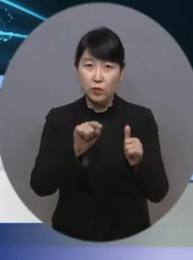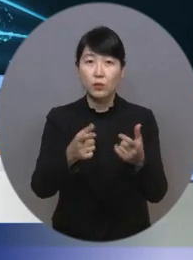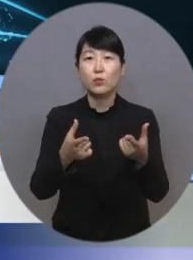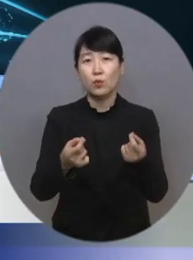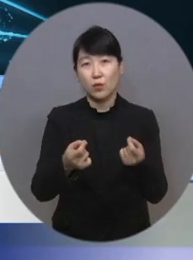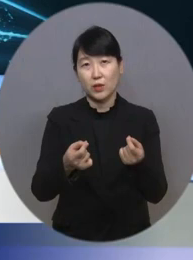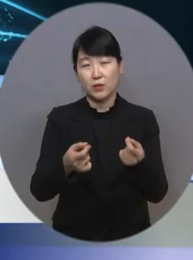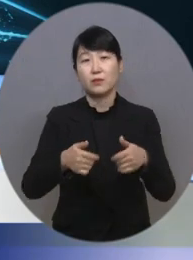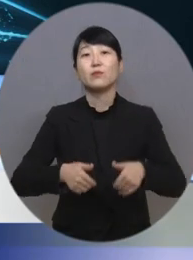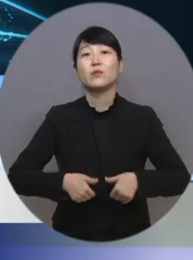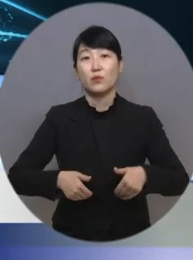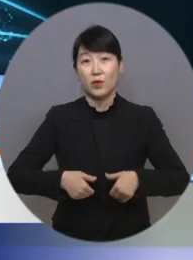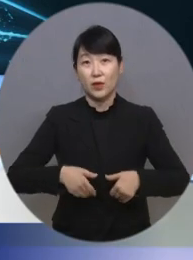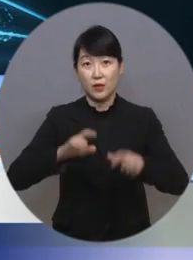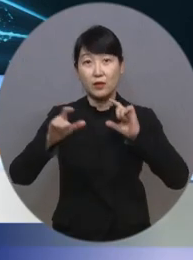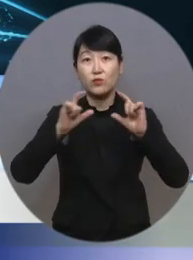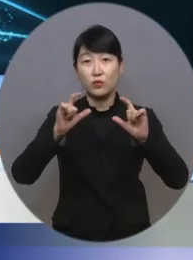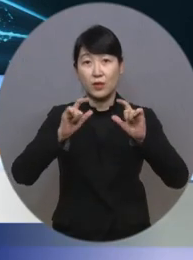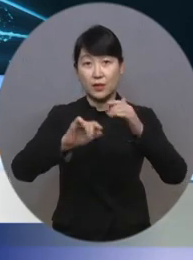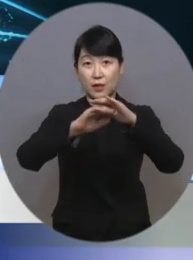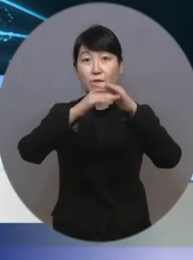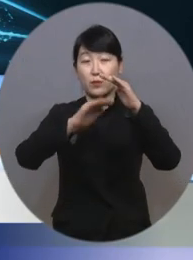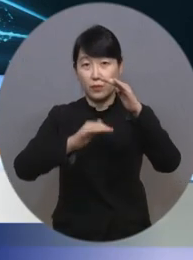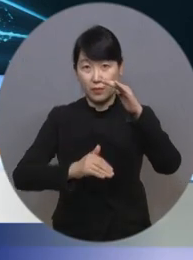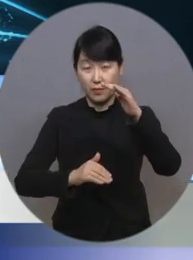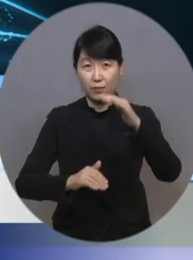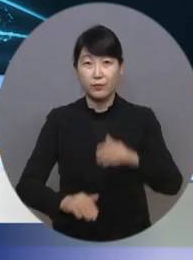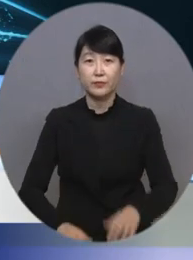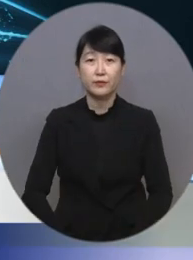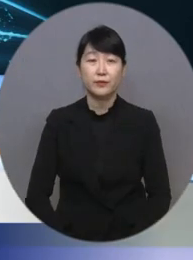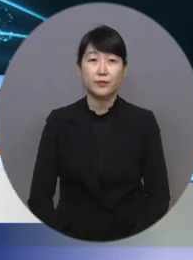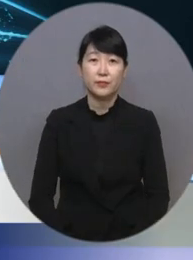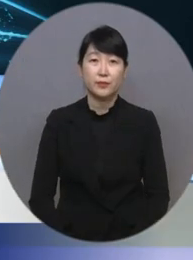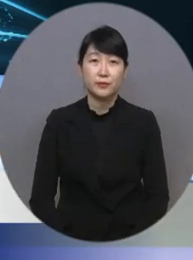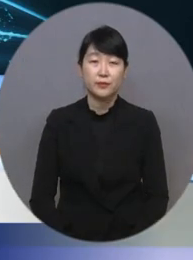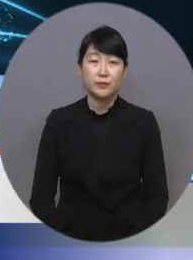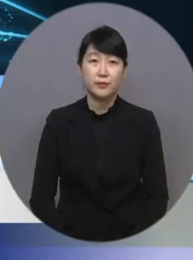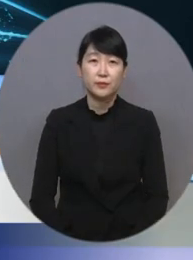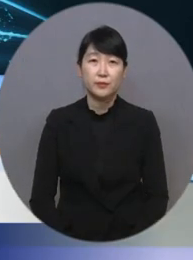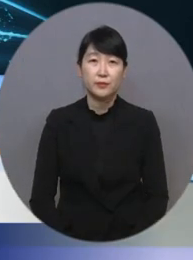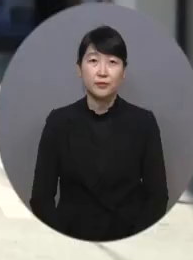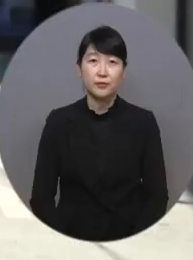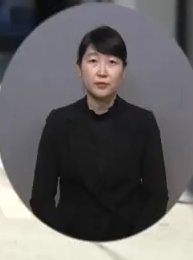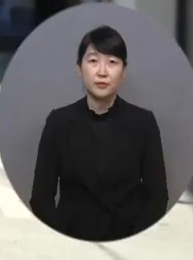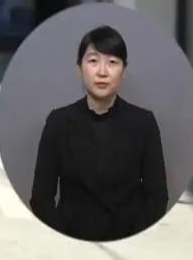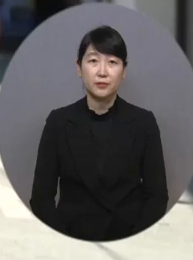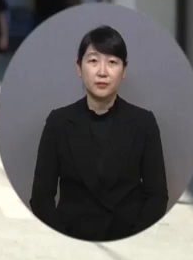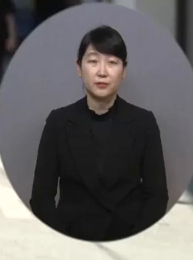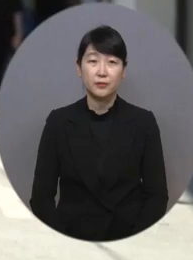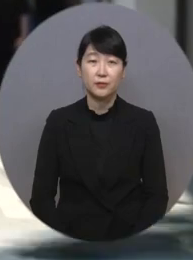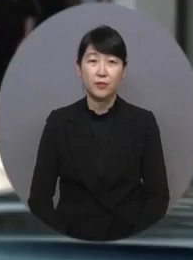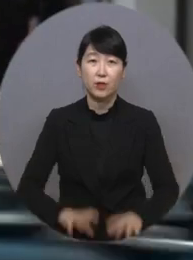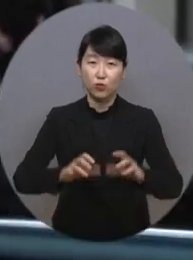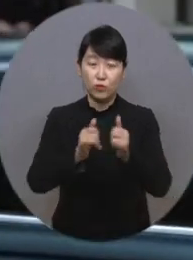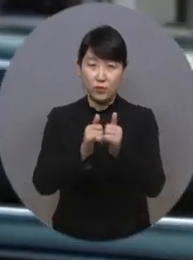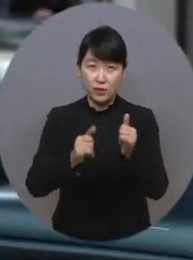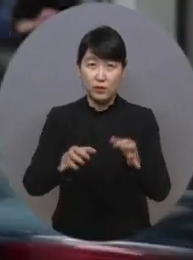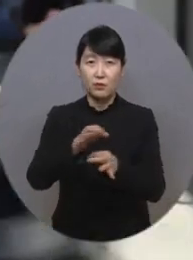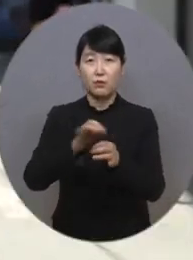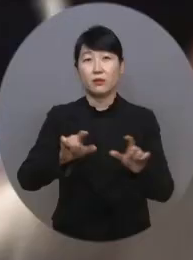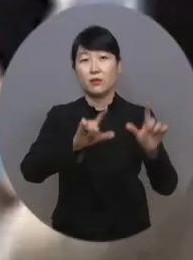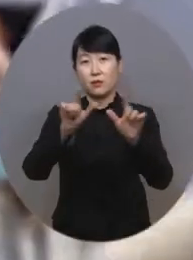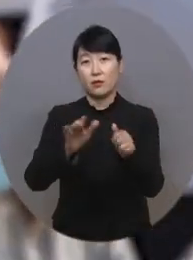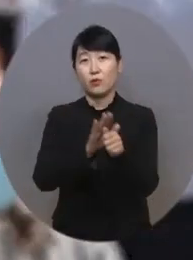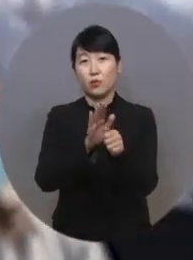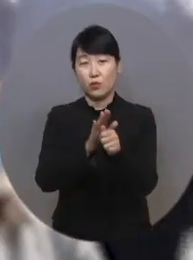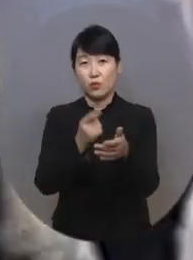있도록 제도 보완이 필요하다는 주장이 나왔습니다. 박성용 기자가 전합니다. 국민들의 생활 안정을 위한